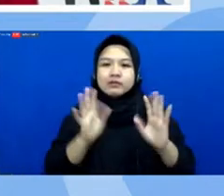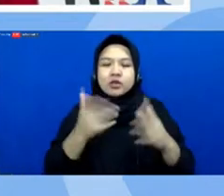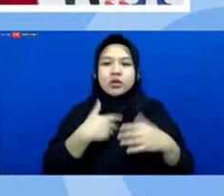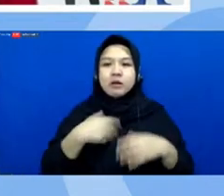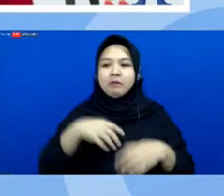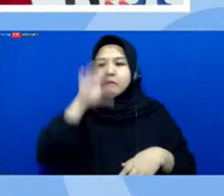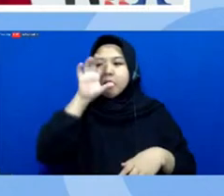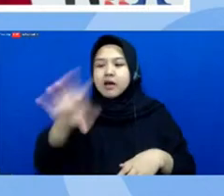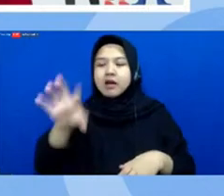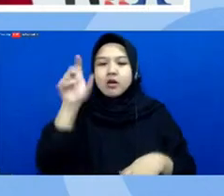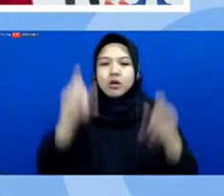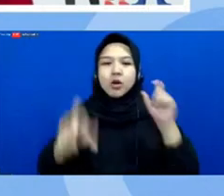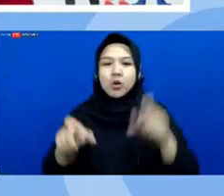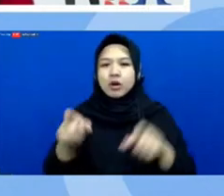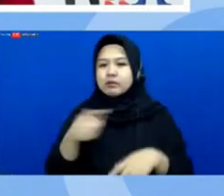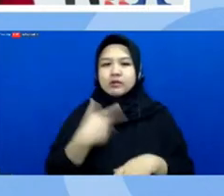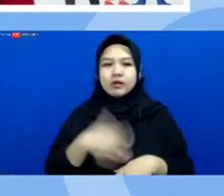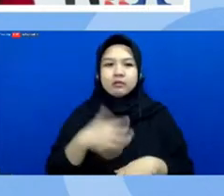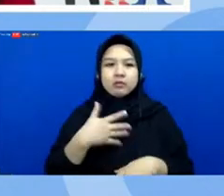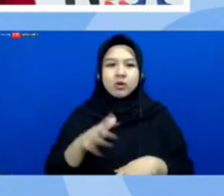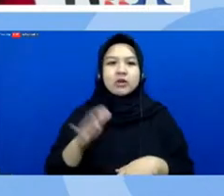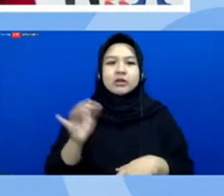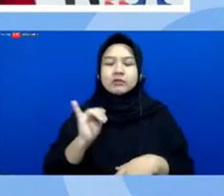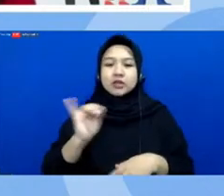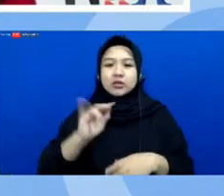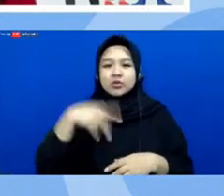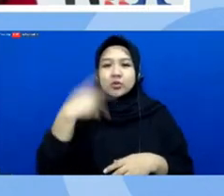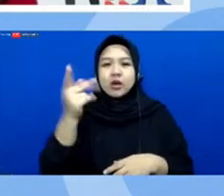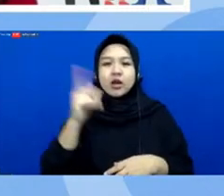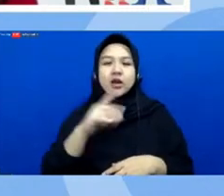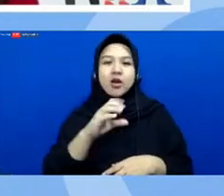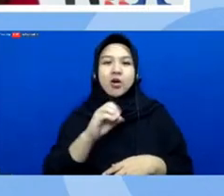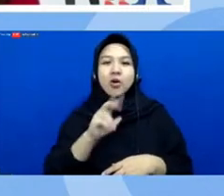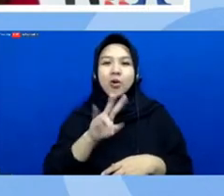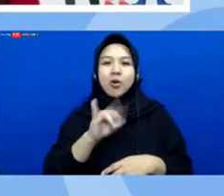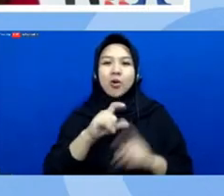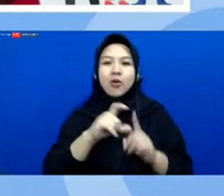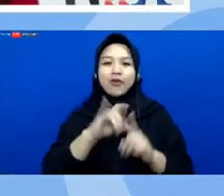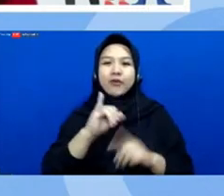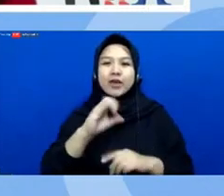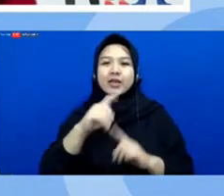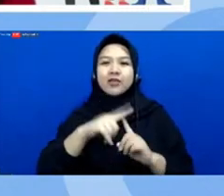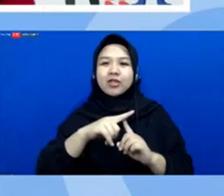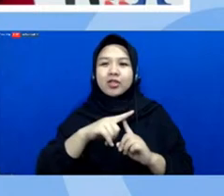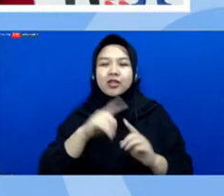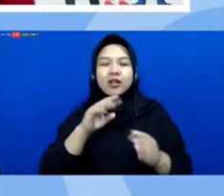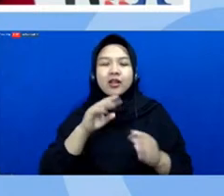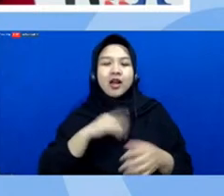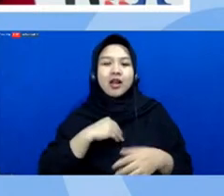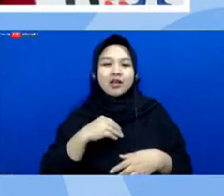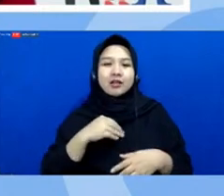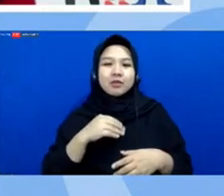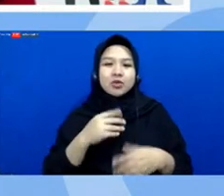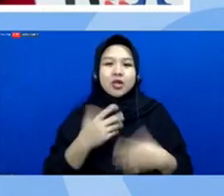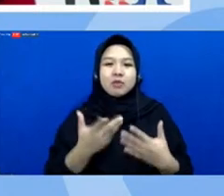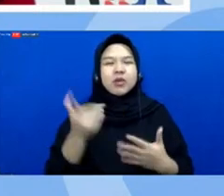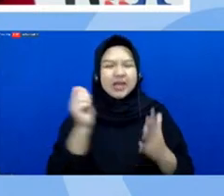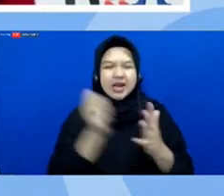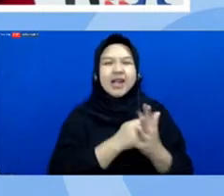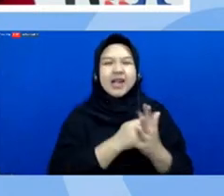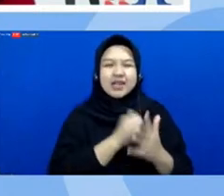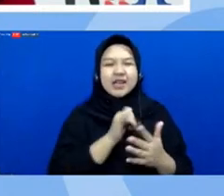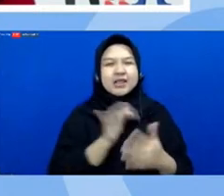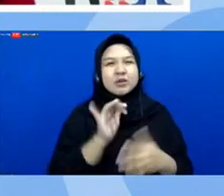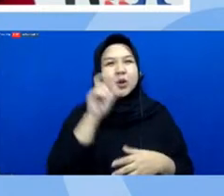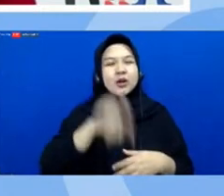sama orang-orang yang gitu. Di luar negeri ada istilah covidiot. Ini kasar ya. Covidiot itu adalah orang yang dianggap nggak